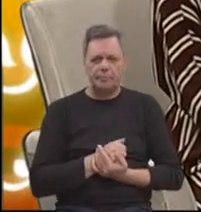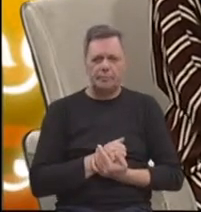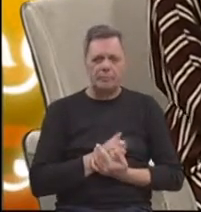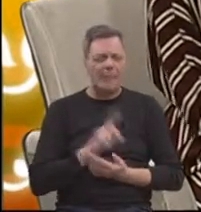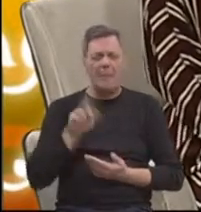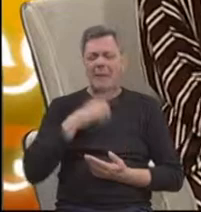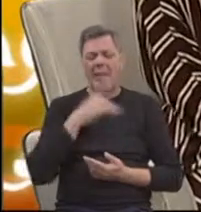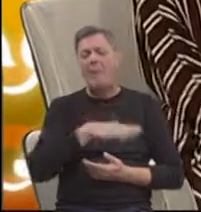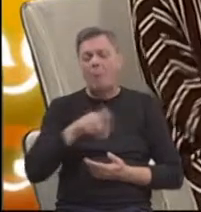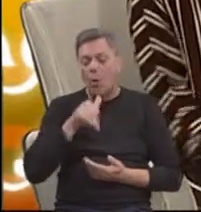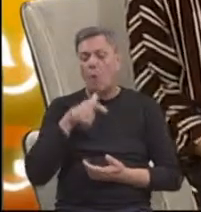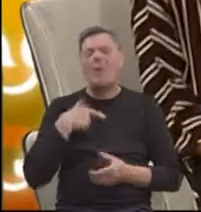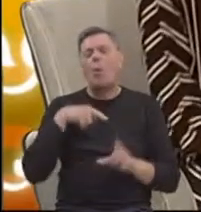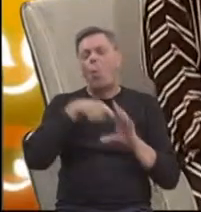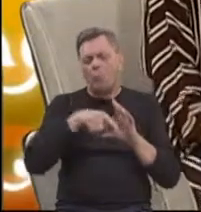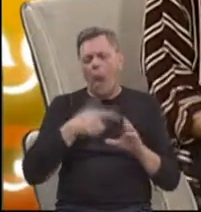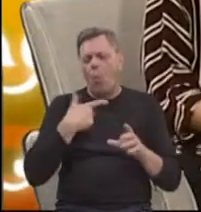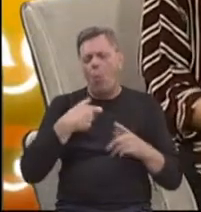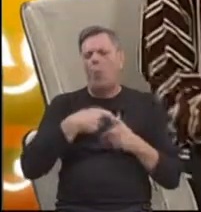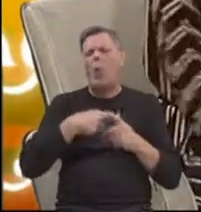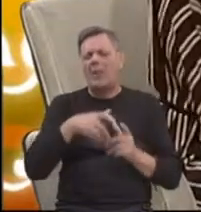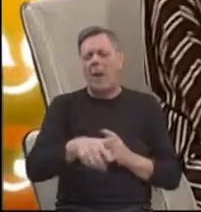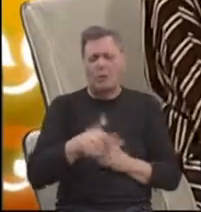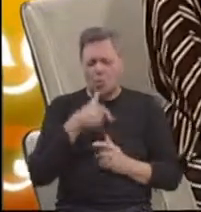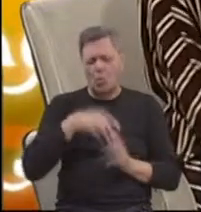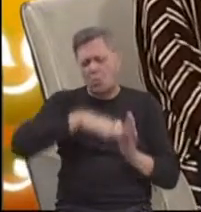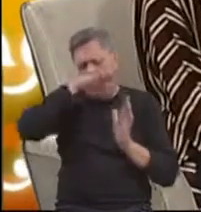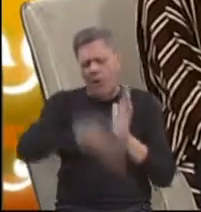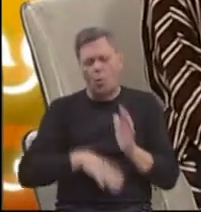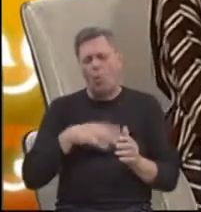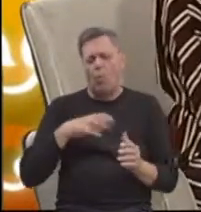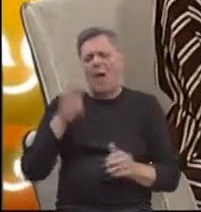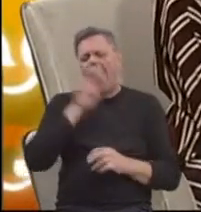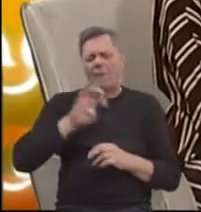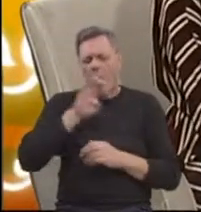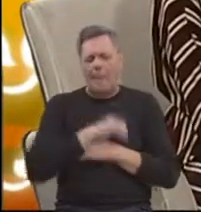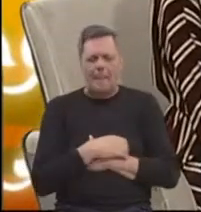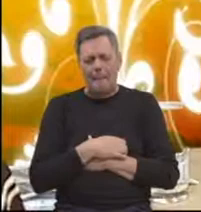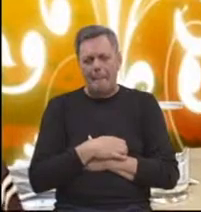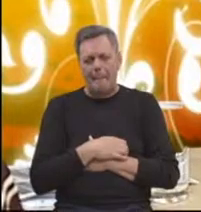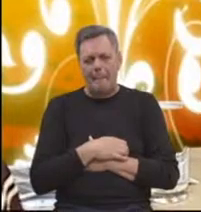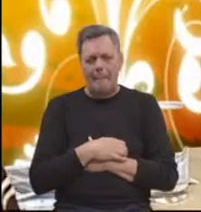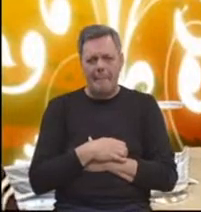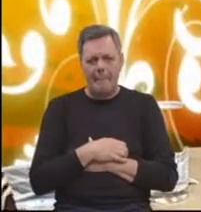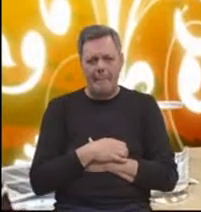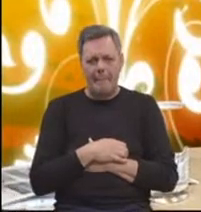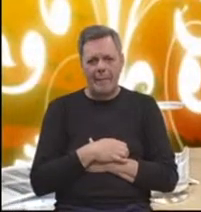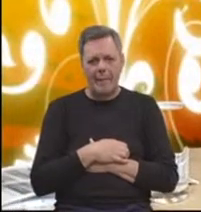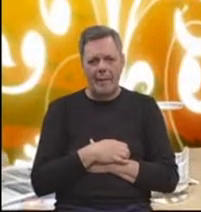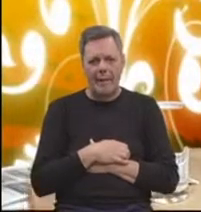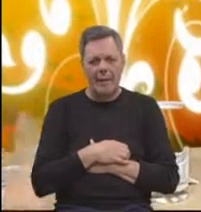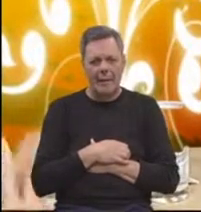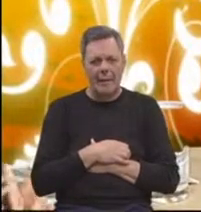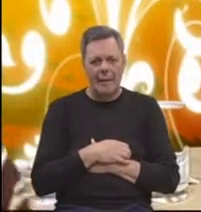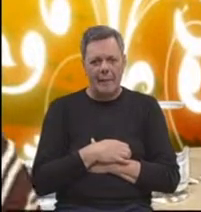kontinentu, ni na obali u značajnim količinama i tu smo zaista na dnu same europske nekakvog prosjeka. E sad mi, kad je ona već mene demantirala,